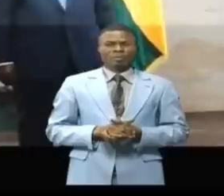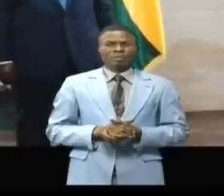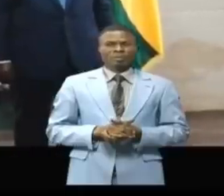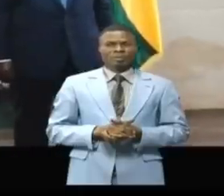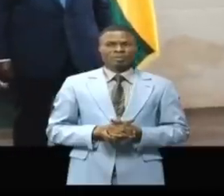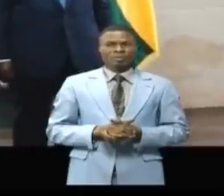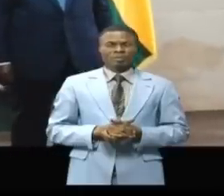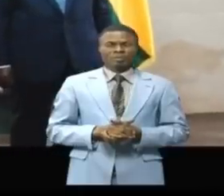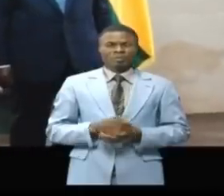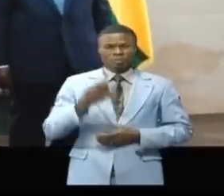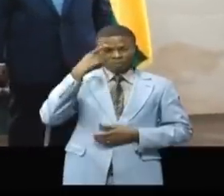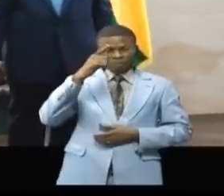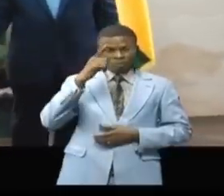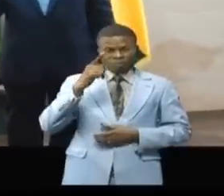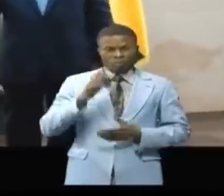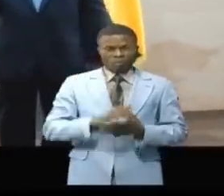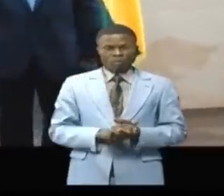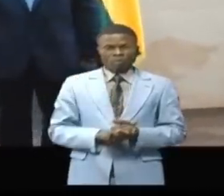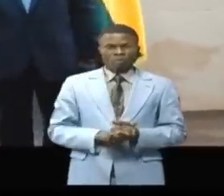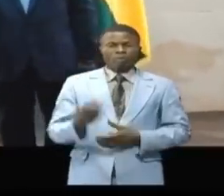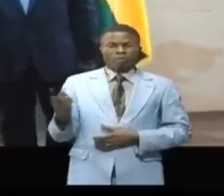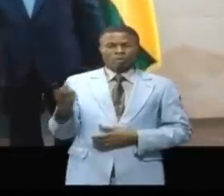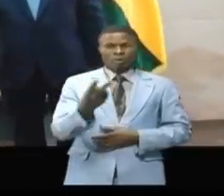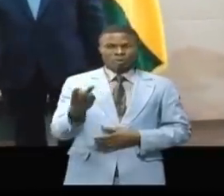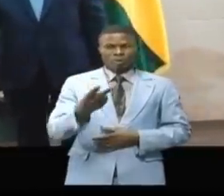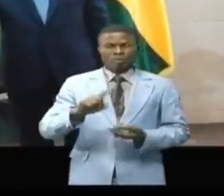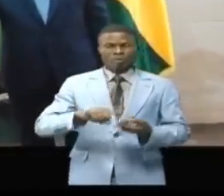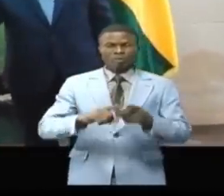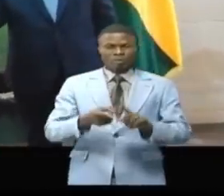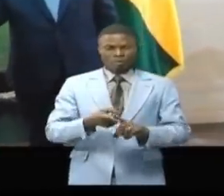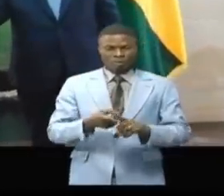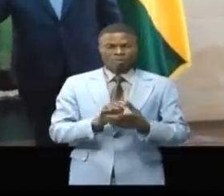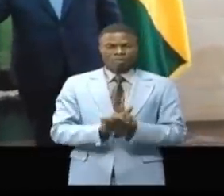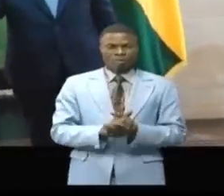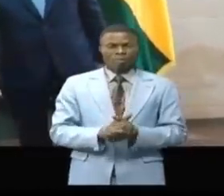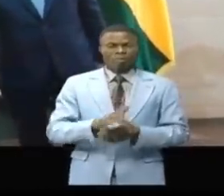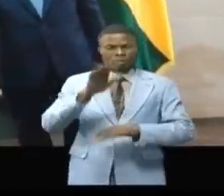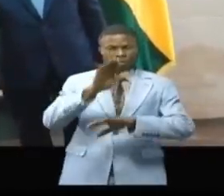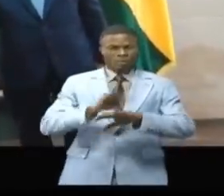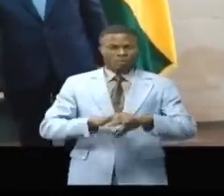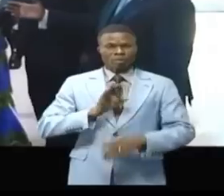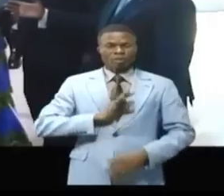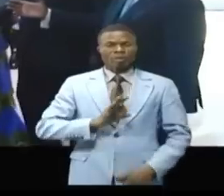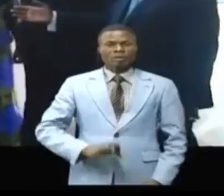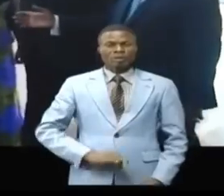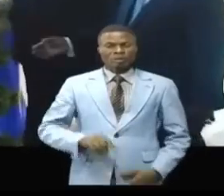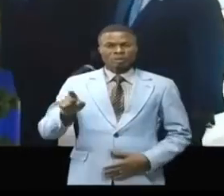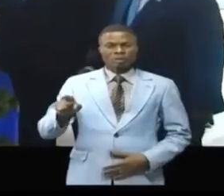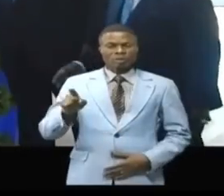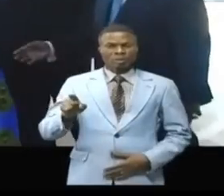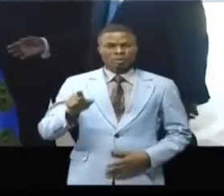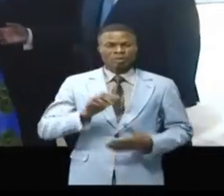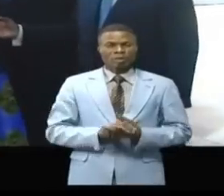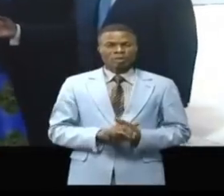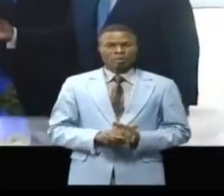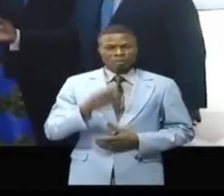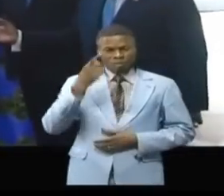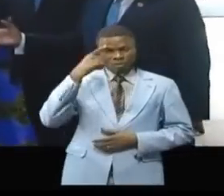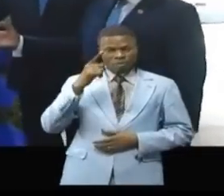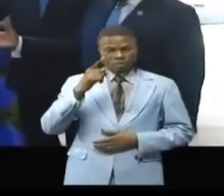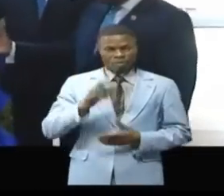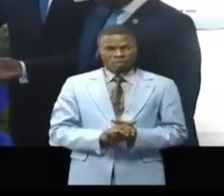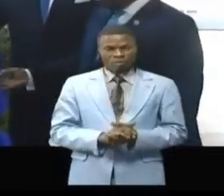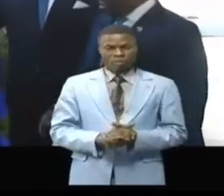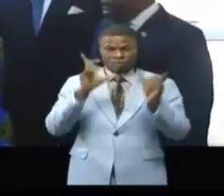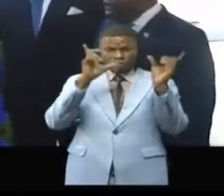Pour immortaliser ces instants, Nana Addo Dankwa Akufo-Addo a invité Félix-Antoine Tshisekedi Tshilombo à poser pour la